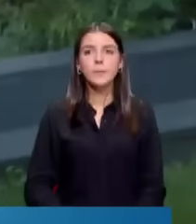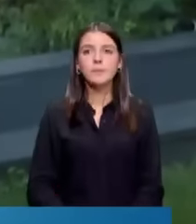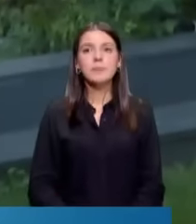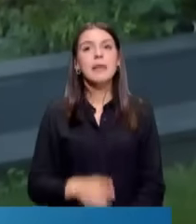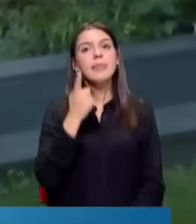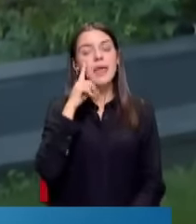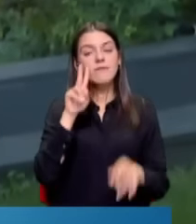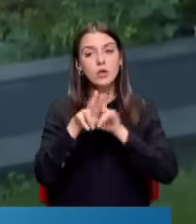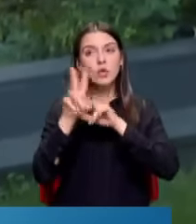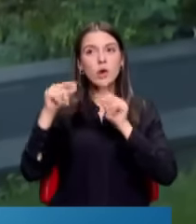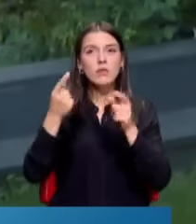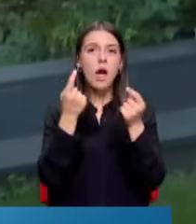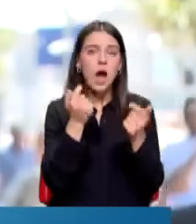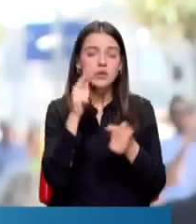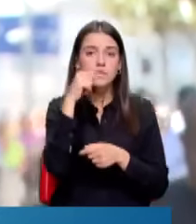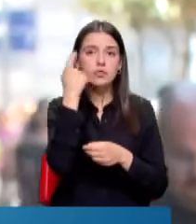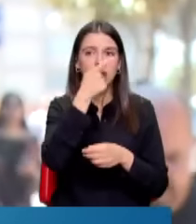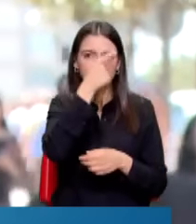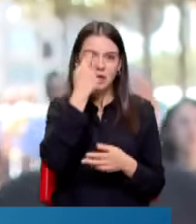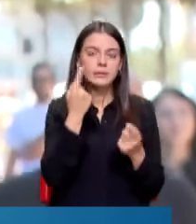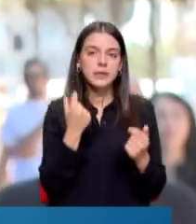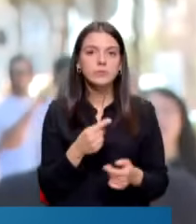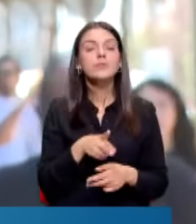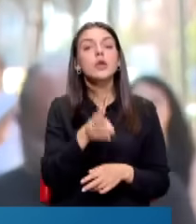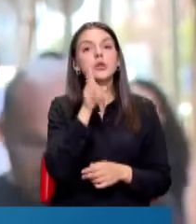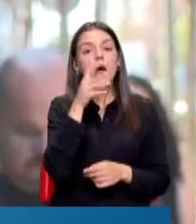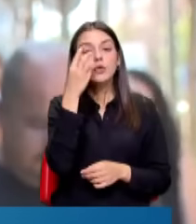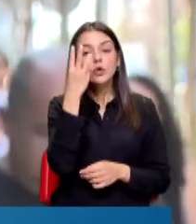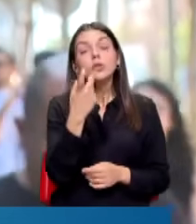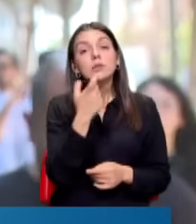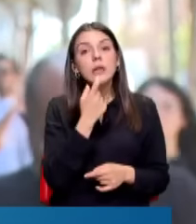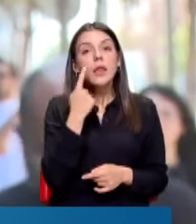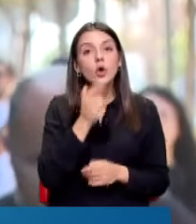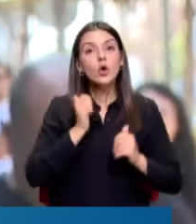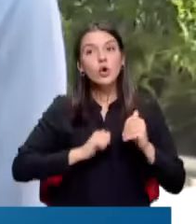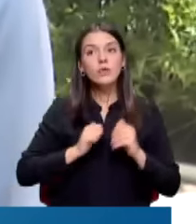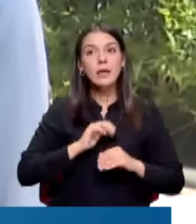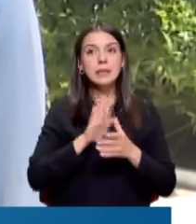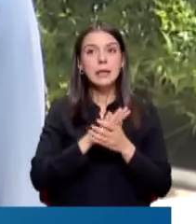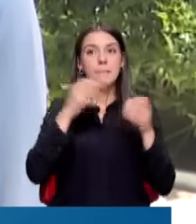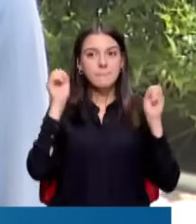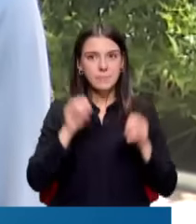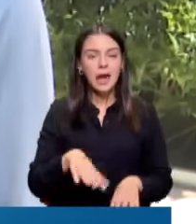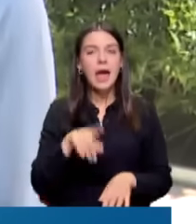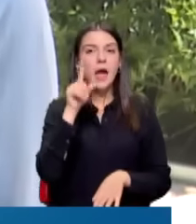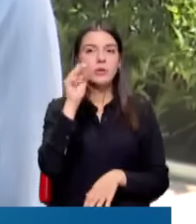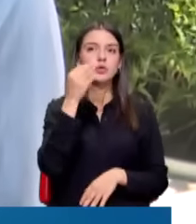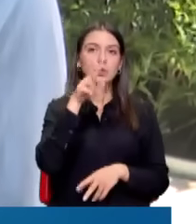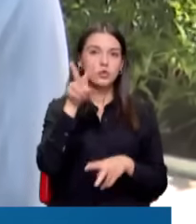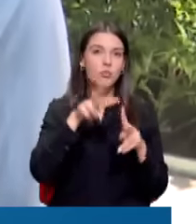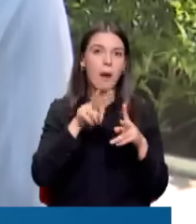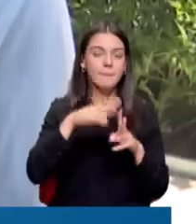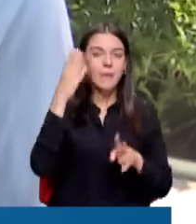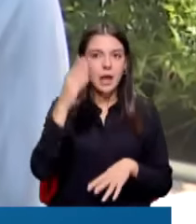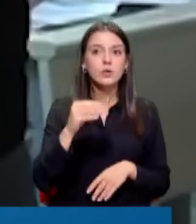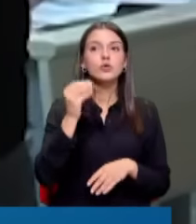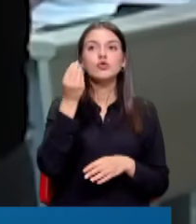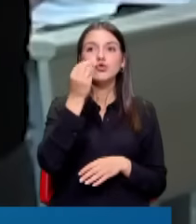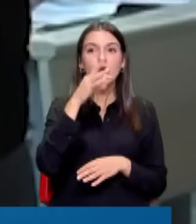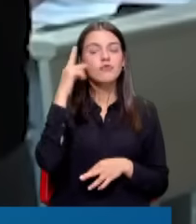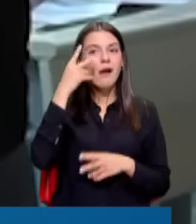yurtları da az olduğu için biraz şansımız az yani bu konuda. Son 3 yılda üniversitesini terk edenlerden biri de Muhammed Emin. Çocukluk hayali olan iç